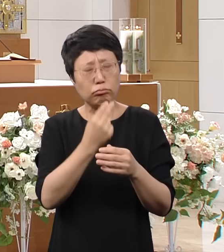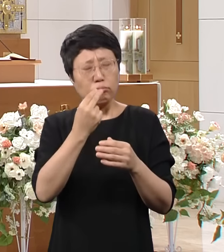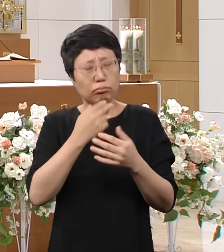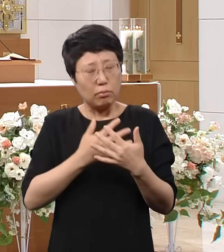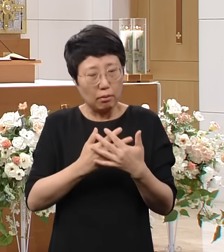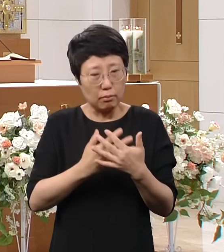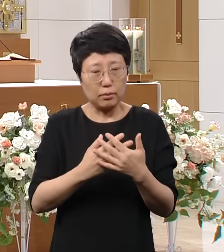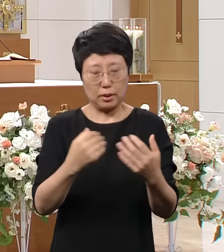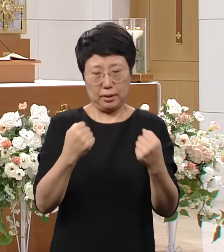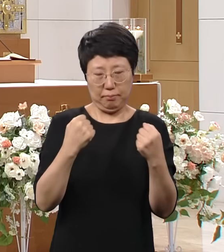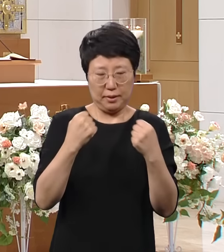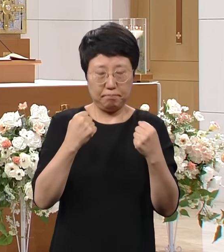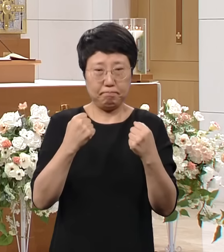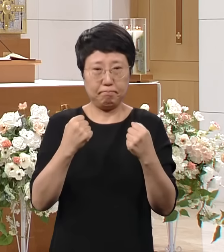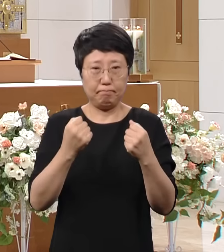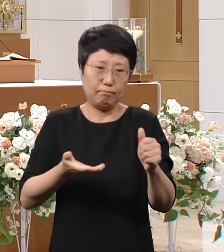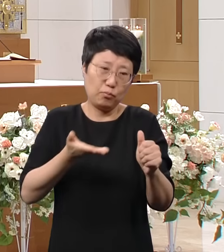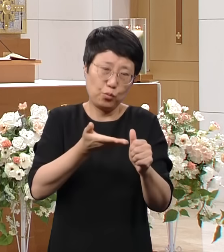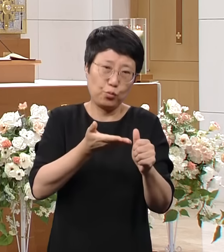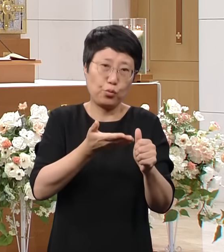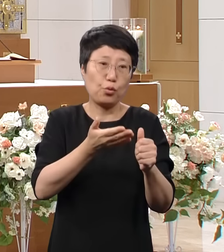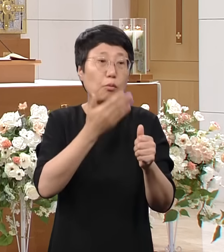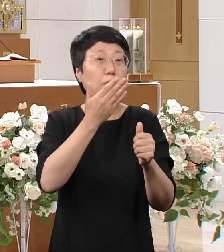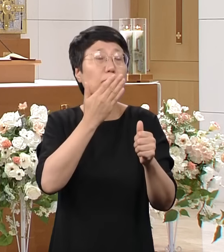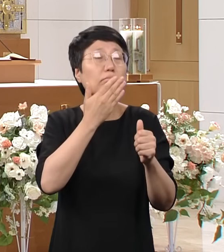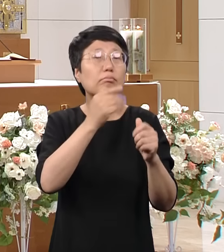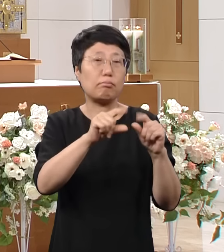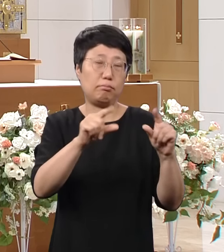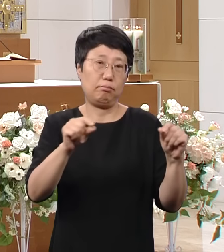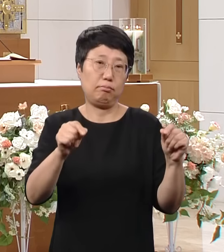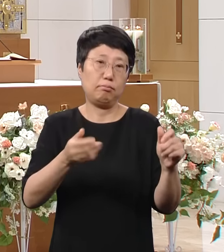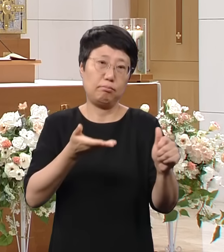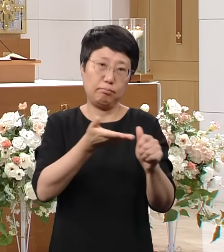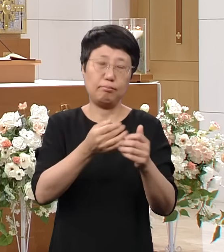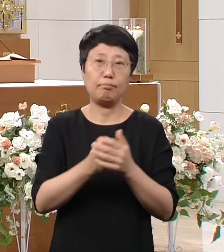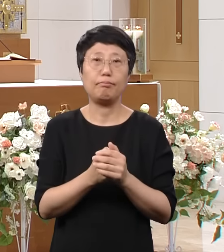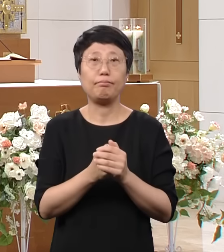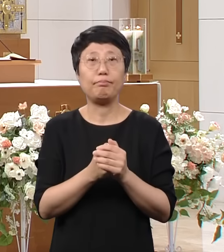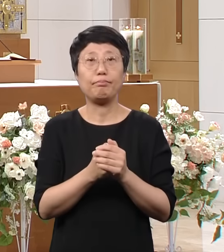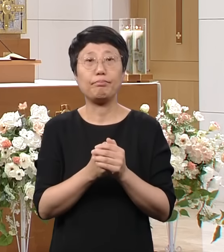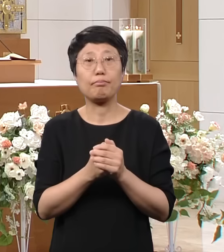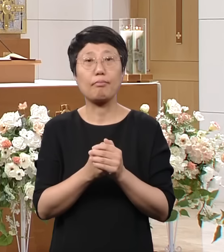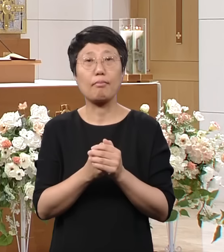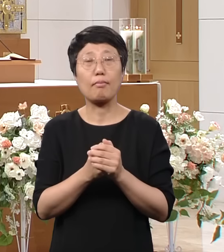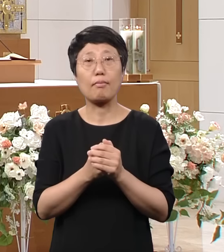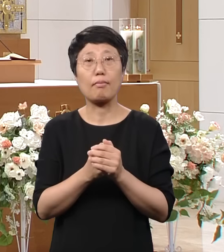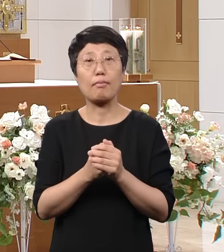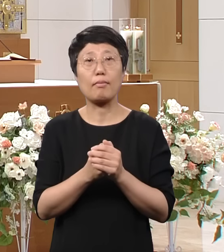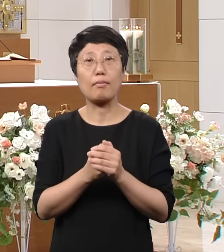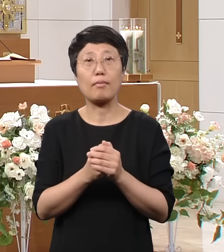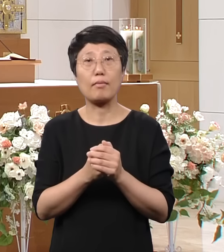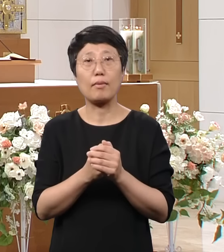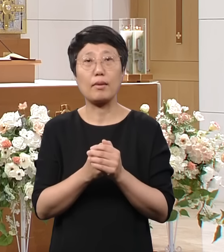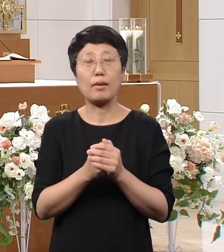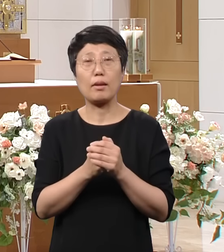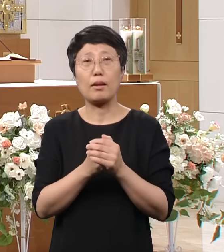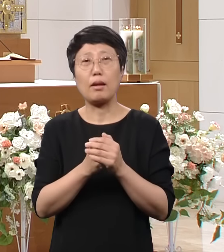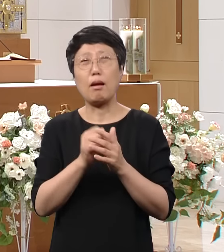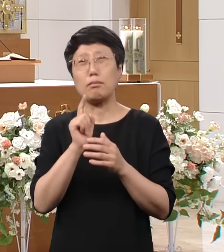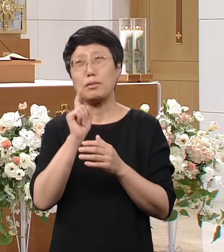살아갈 수 있는 힘을 주는 양식으로서 제공되어지는 부분과 또한 엄마 모유에